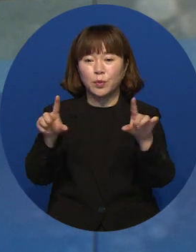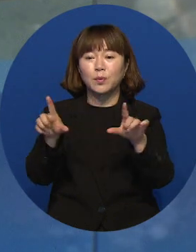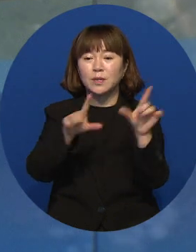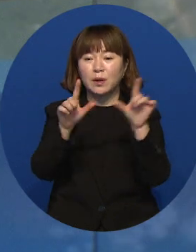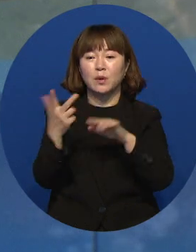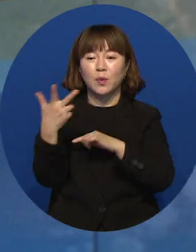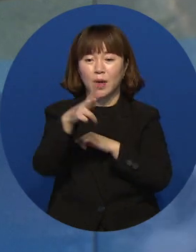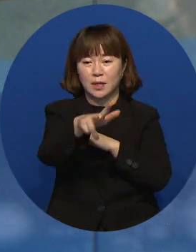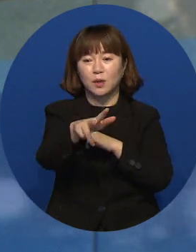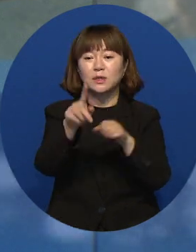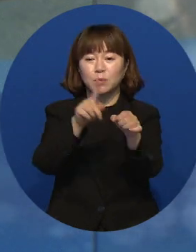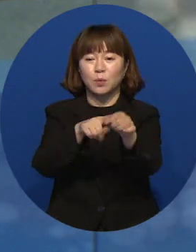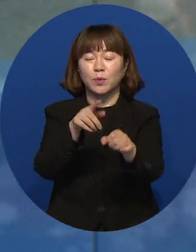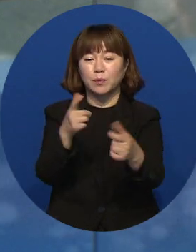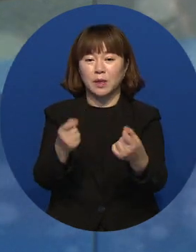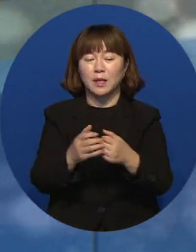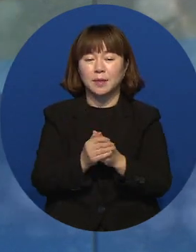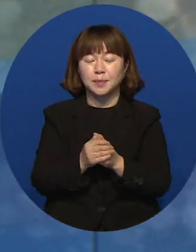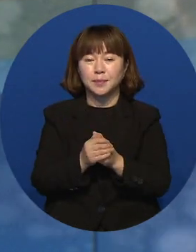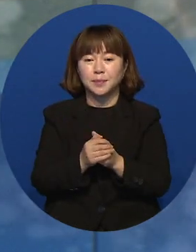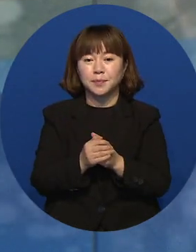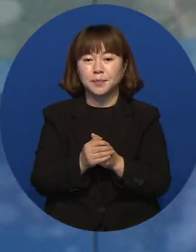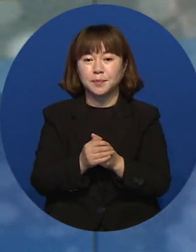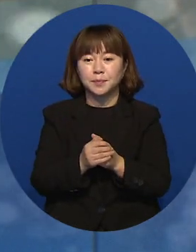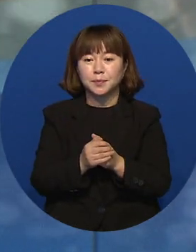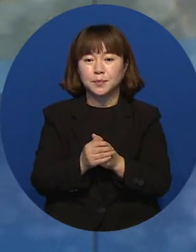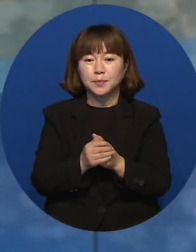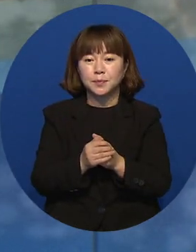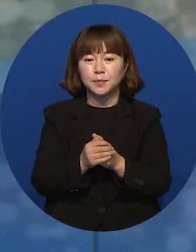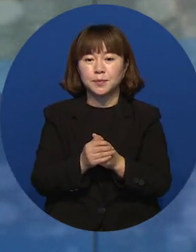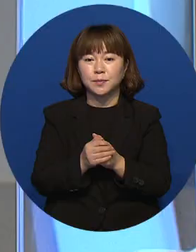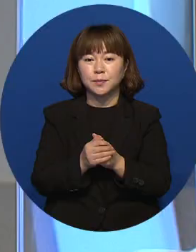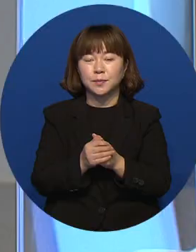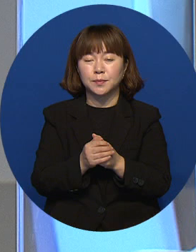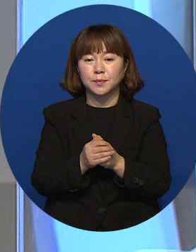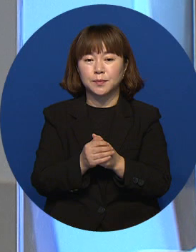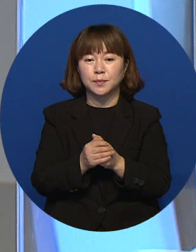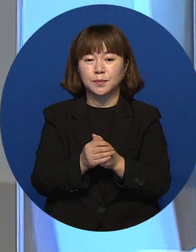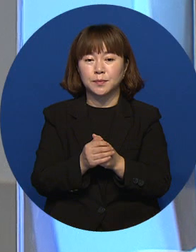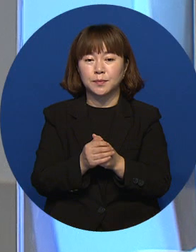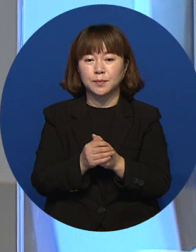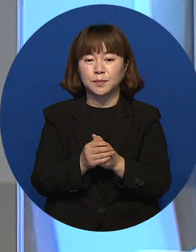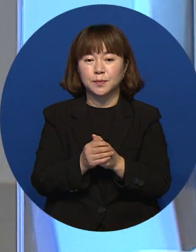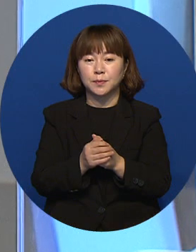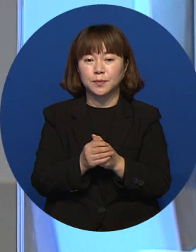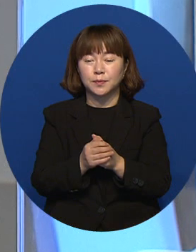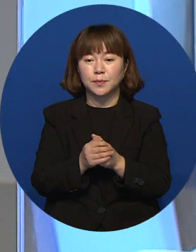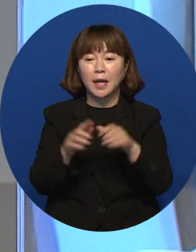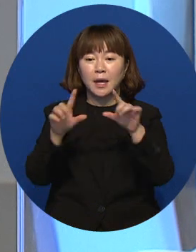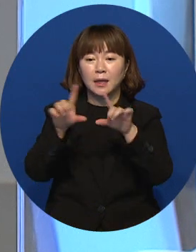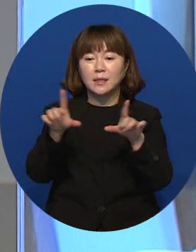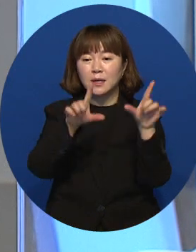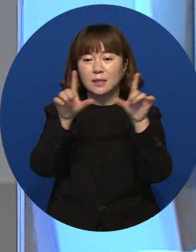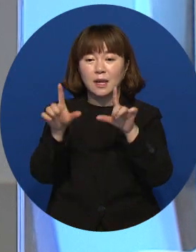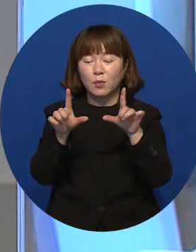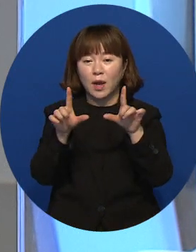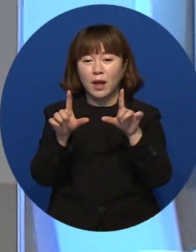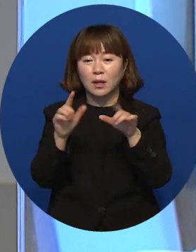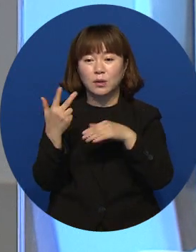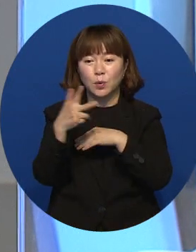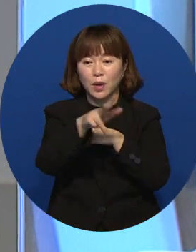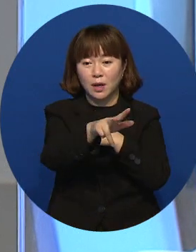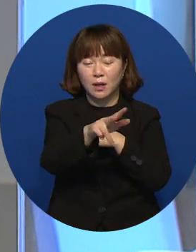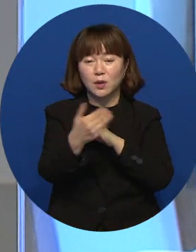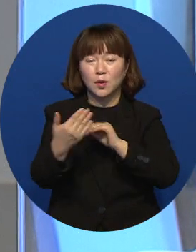이라든가 이걸 가을까지는 아니 안 나왔구요 그제 아마 처음에는 이게 일상 회복을 하기 전에 확진 자수가